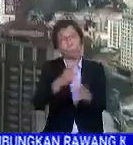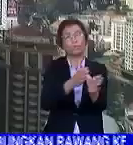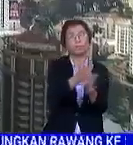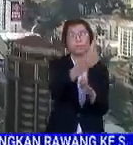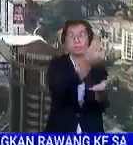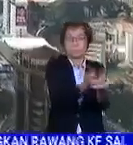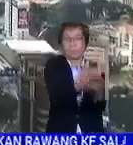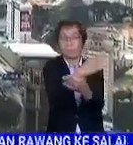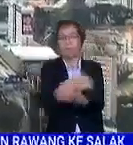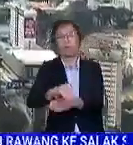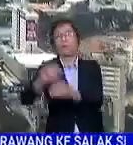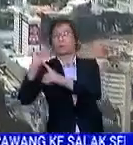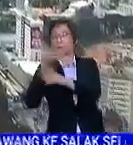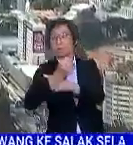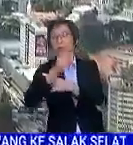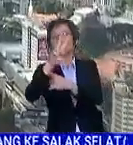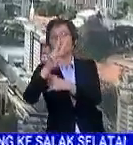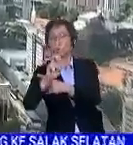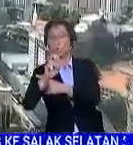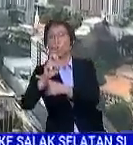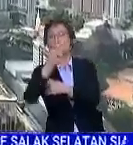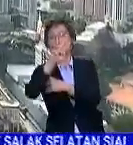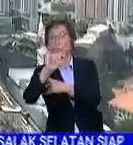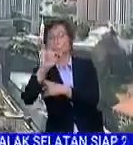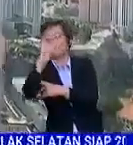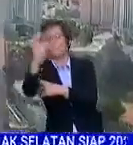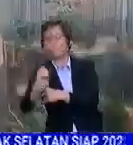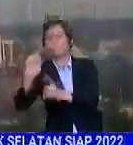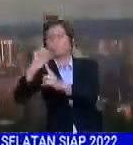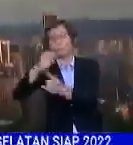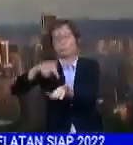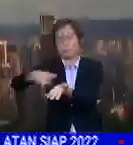daripadanya untuk sektor ekonomi, manakala sosial 26%.